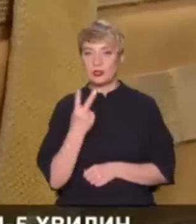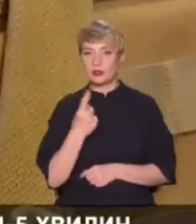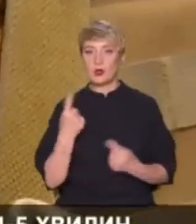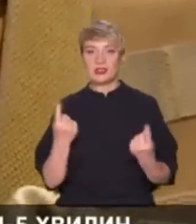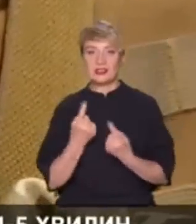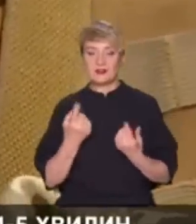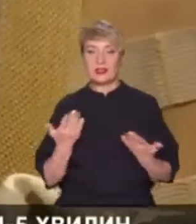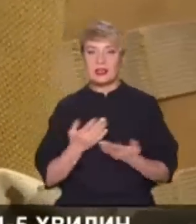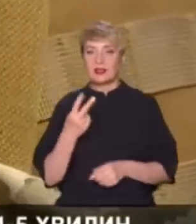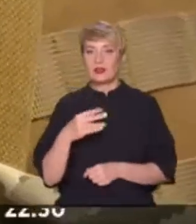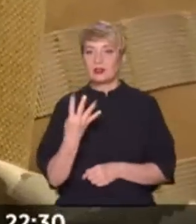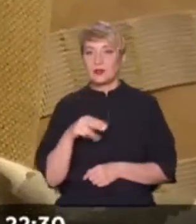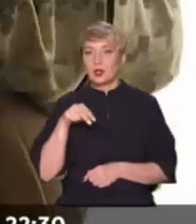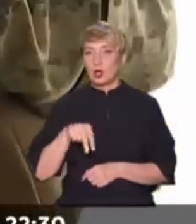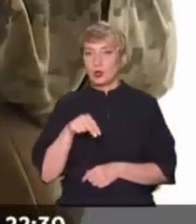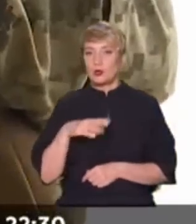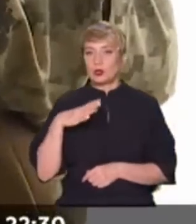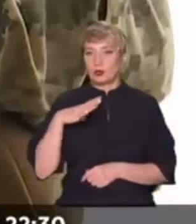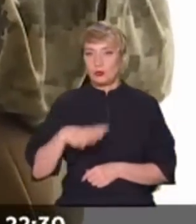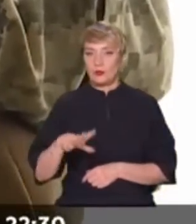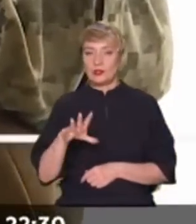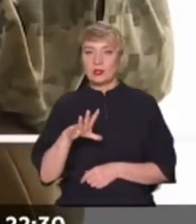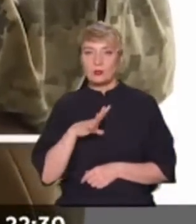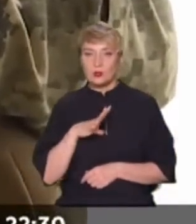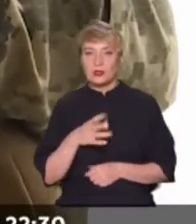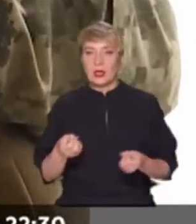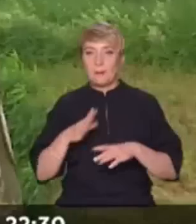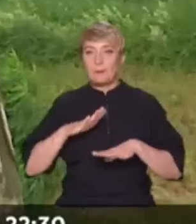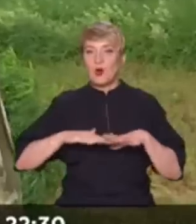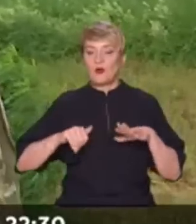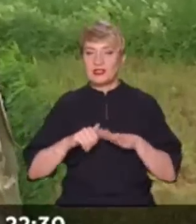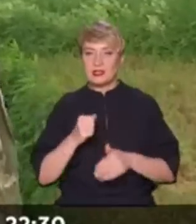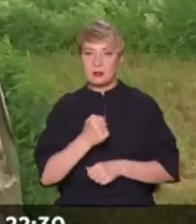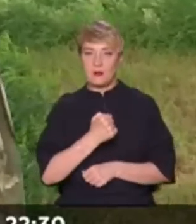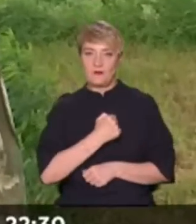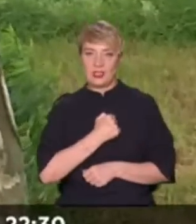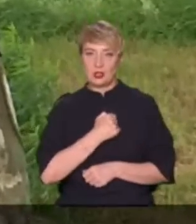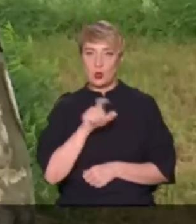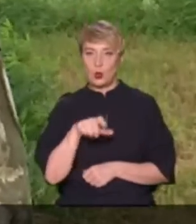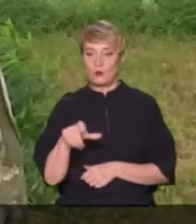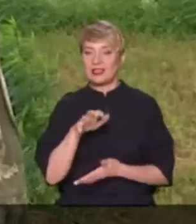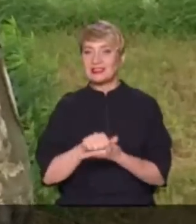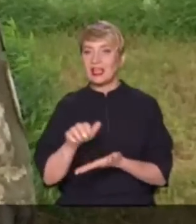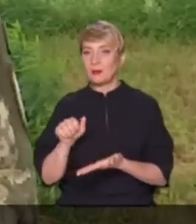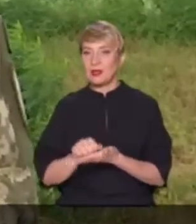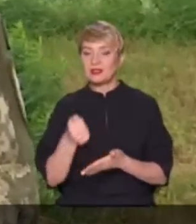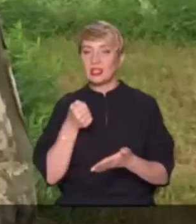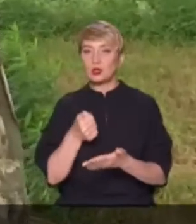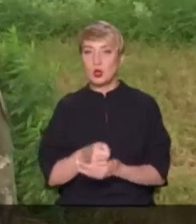яким 24 лютого довелося стати професійними військовими. Я займався тим до війни,